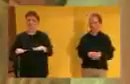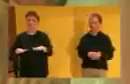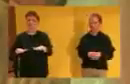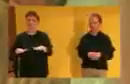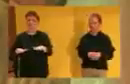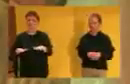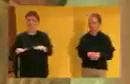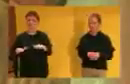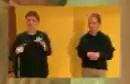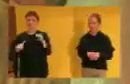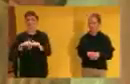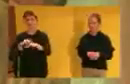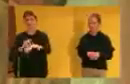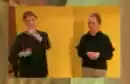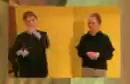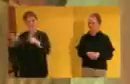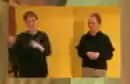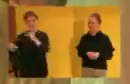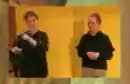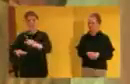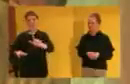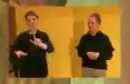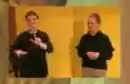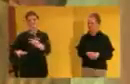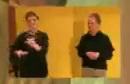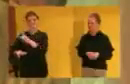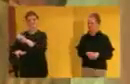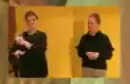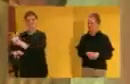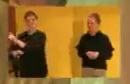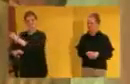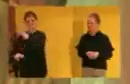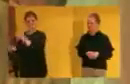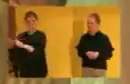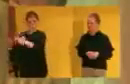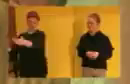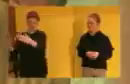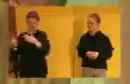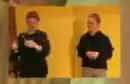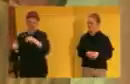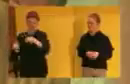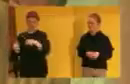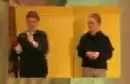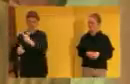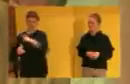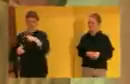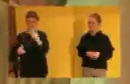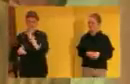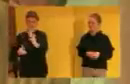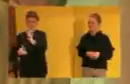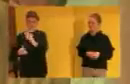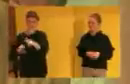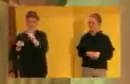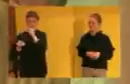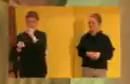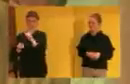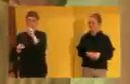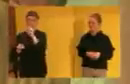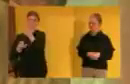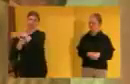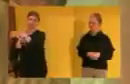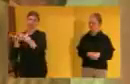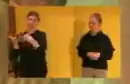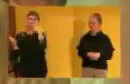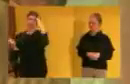geflüchteten Menschen in der Stadt Dresden im Jahr 2023 mit männlichem Geschlecht aufgenommen haben.